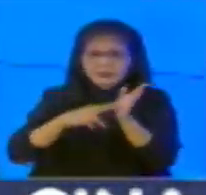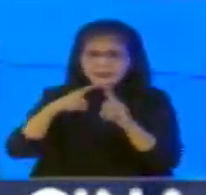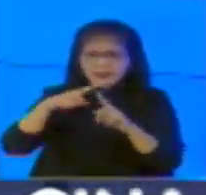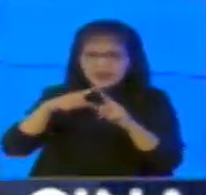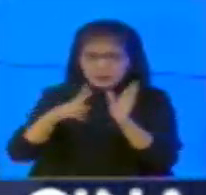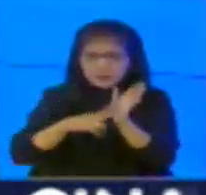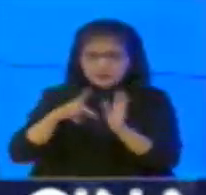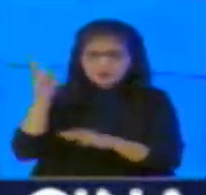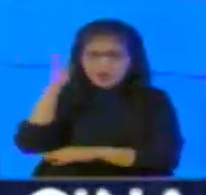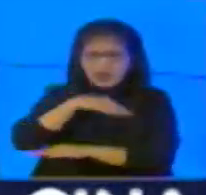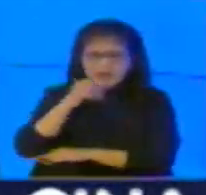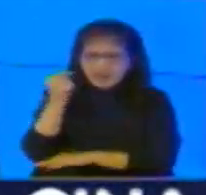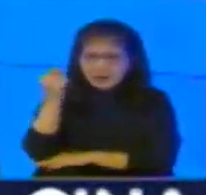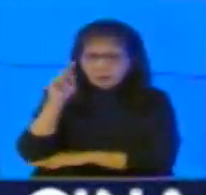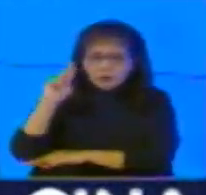masyarakat